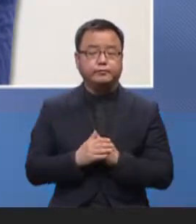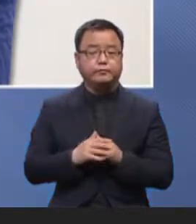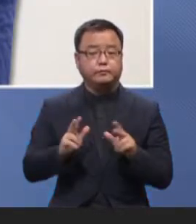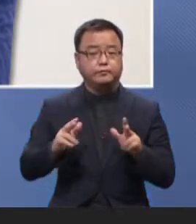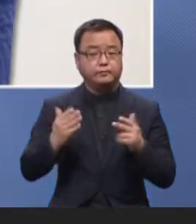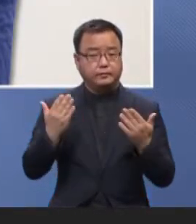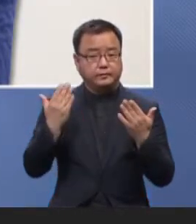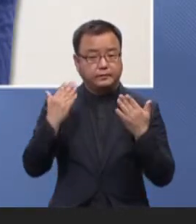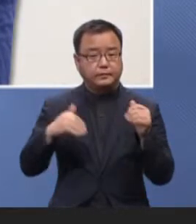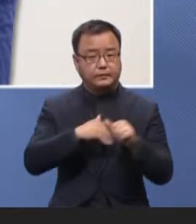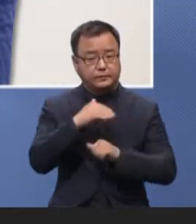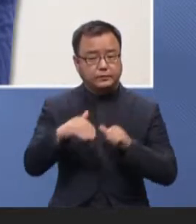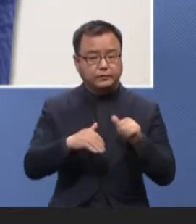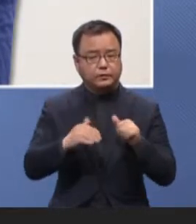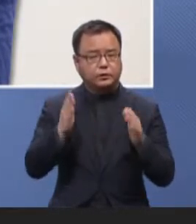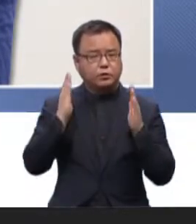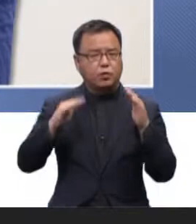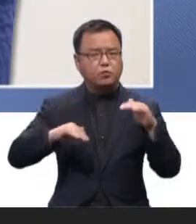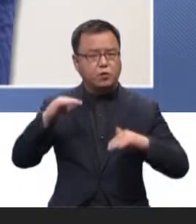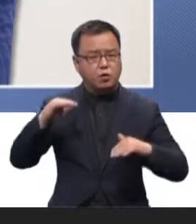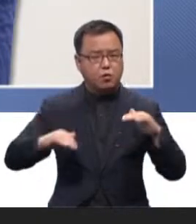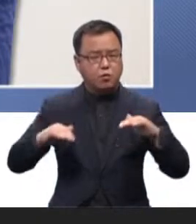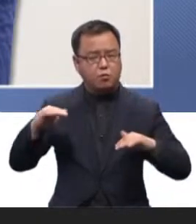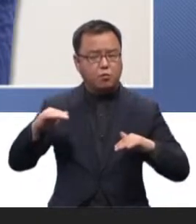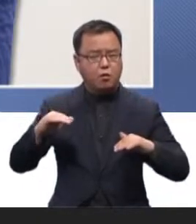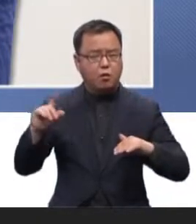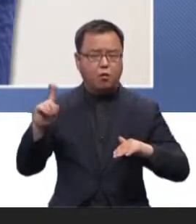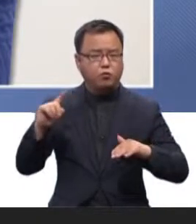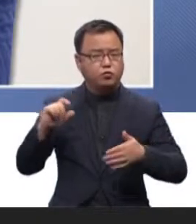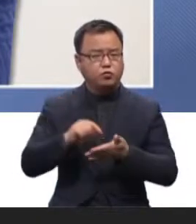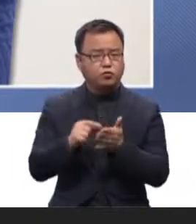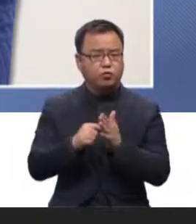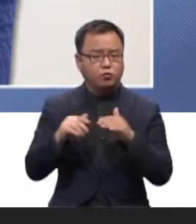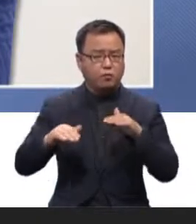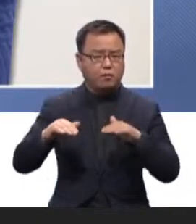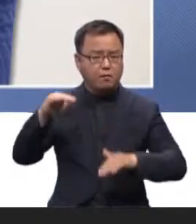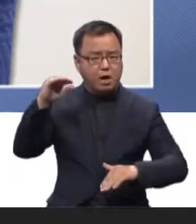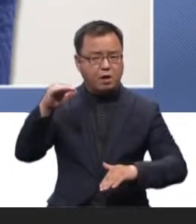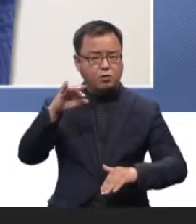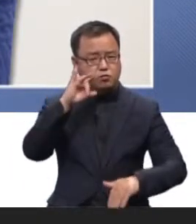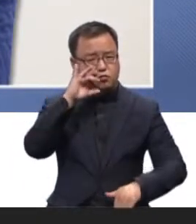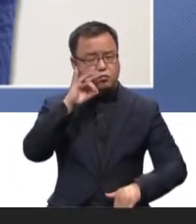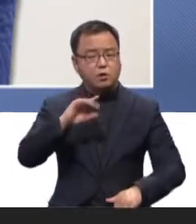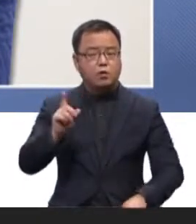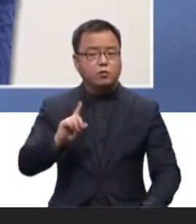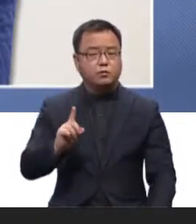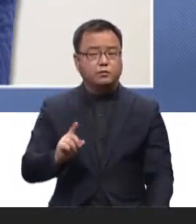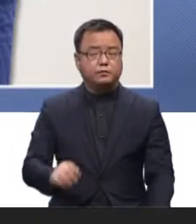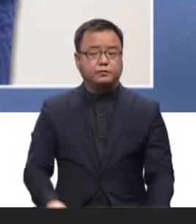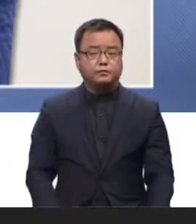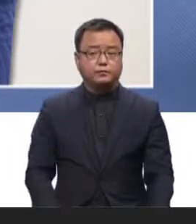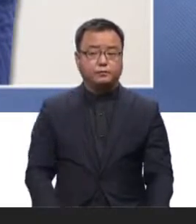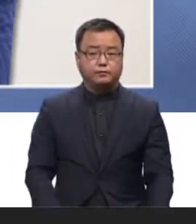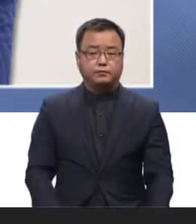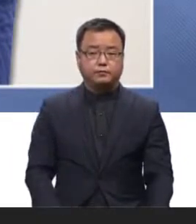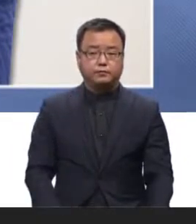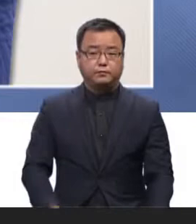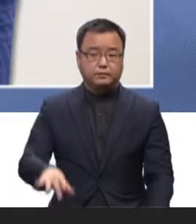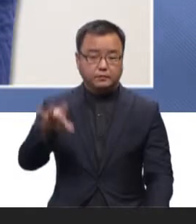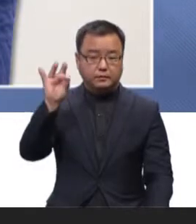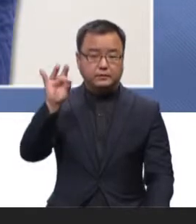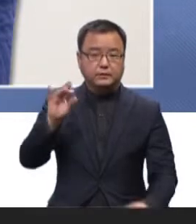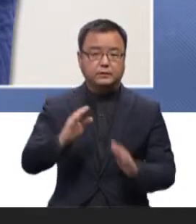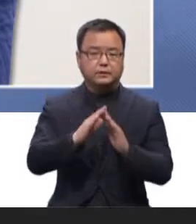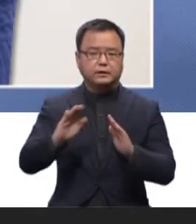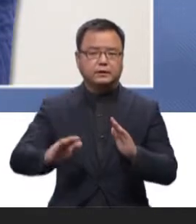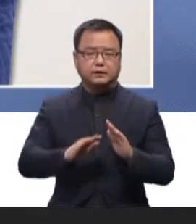현장 학습 격차 문제가 어느 정도로 벌어지고 있는지가 궁금한데 어떻게 좀 진단하고 계십니까? 네, 일단 가정에서